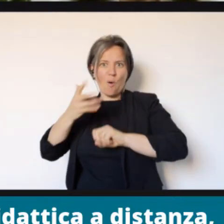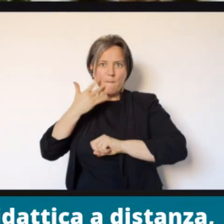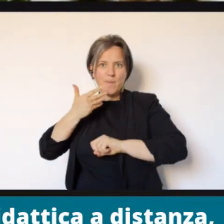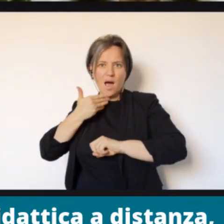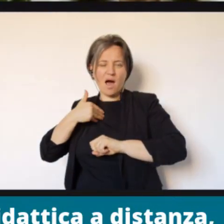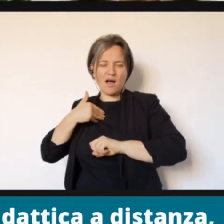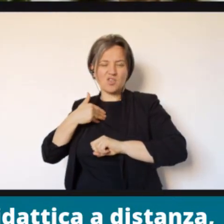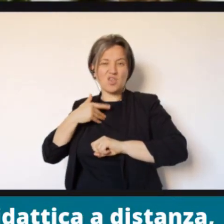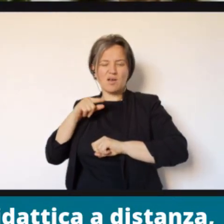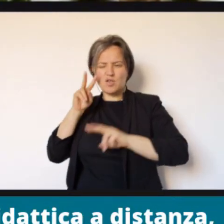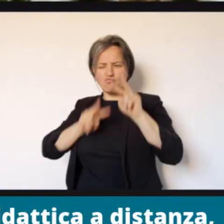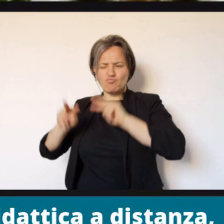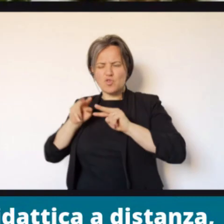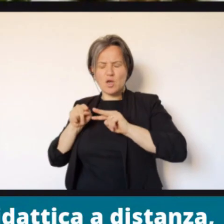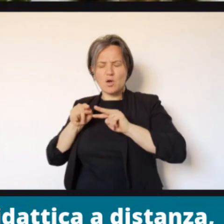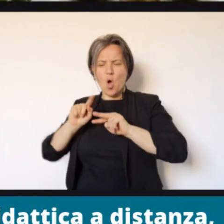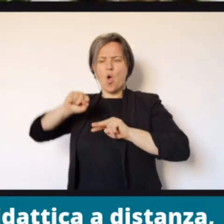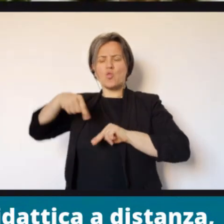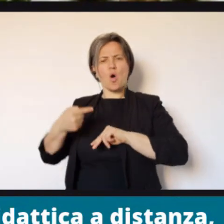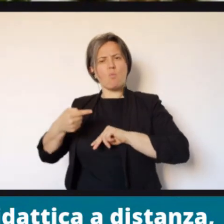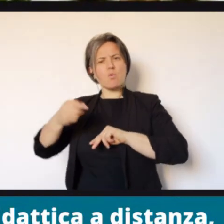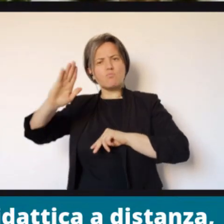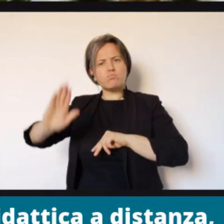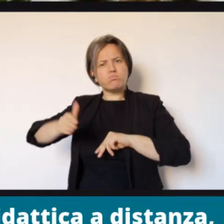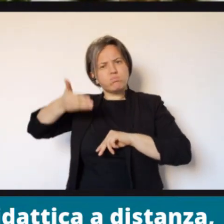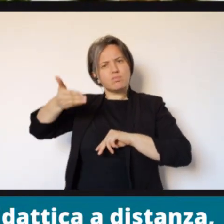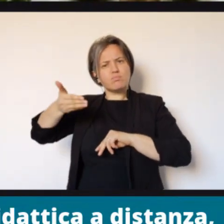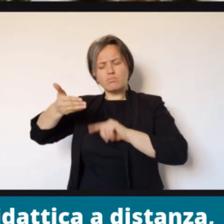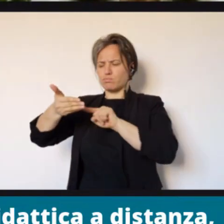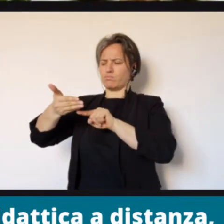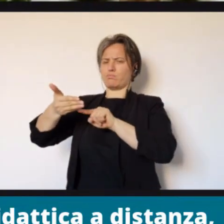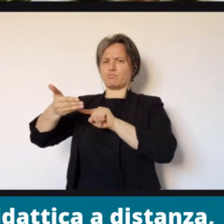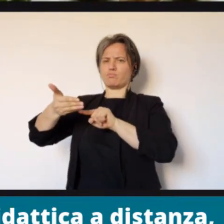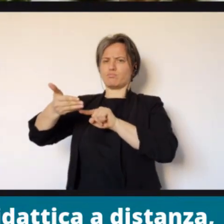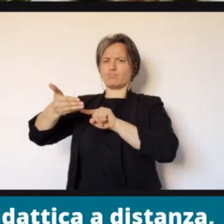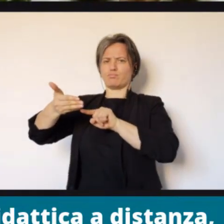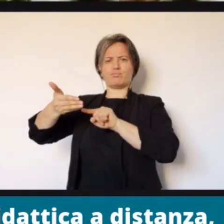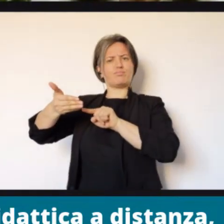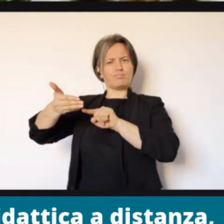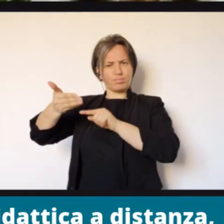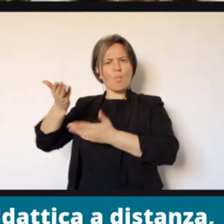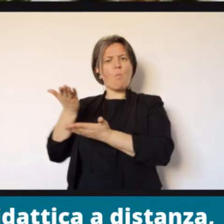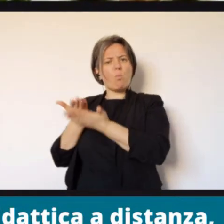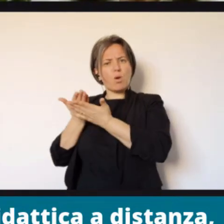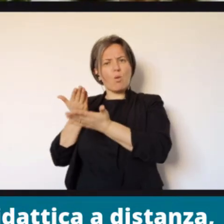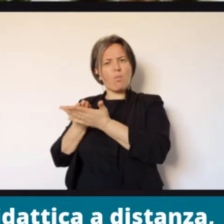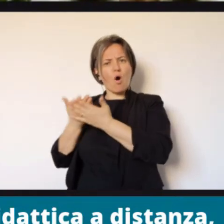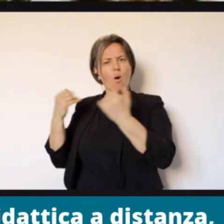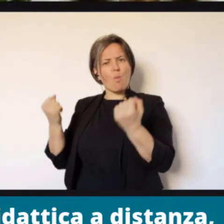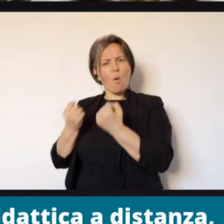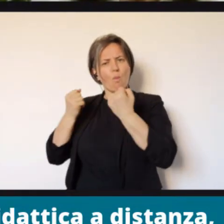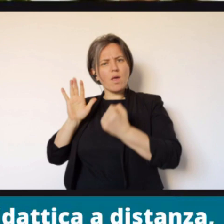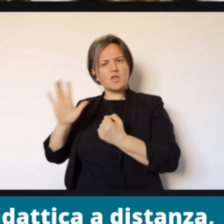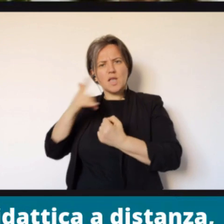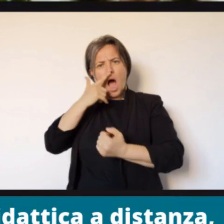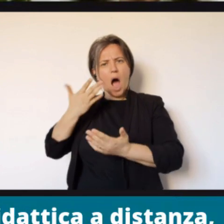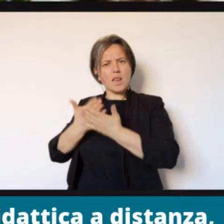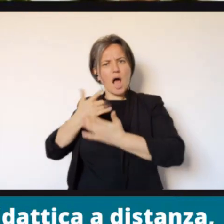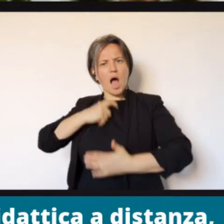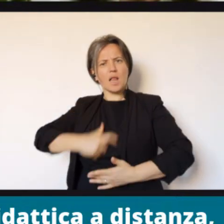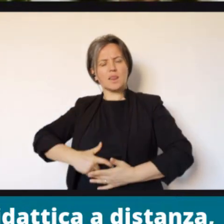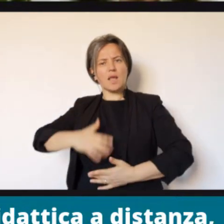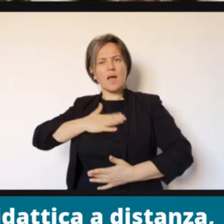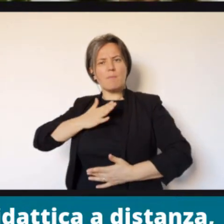mi piace correre, poi successivamente mi verranno proposte, se